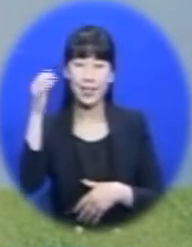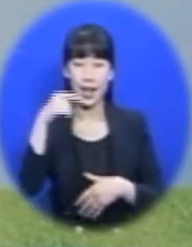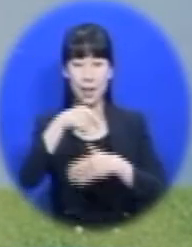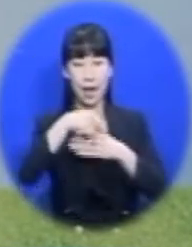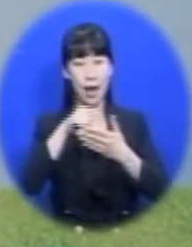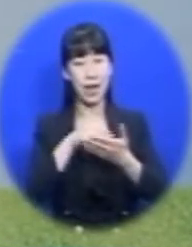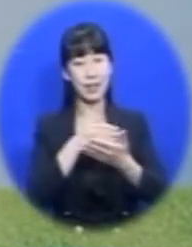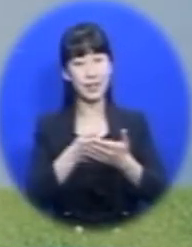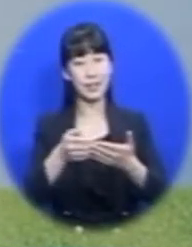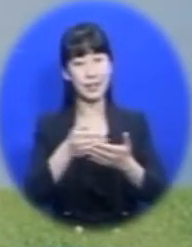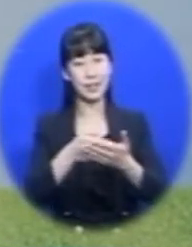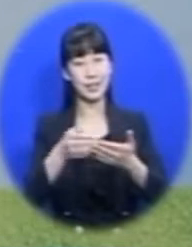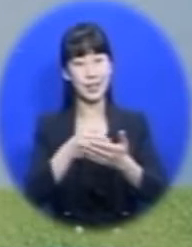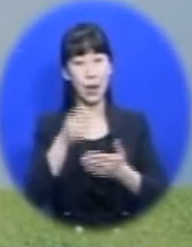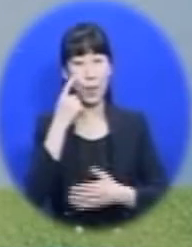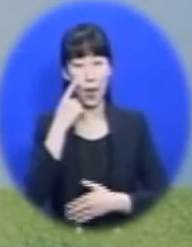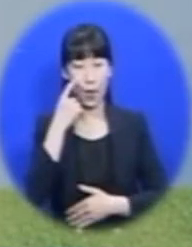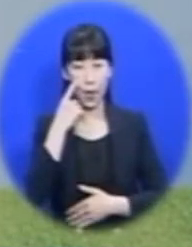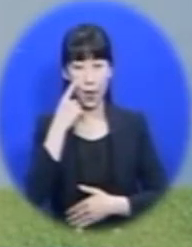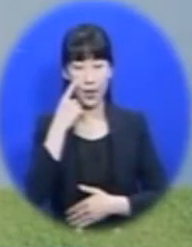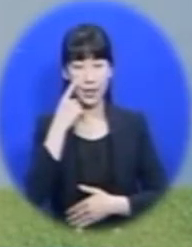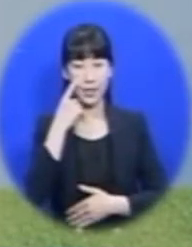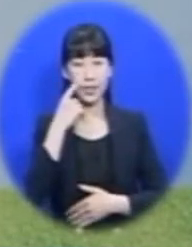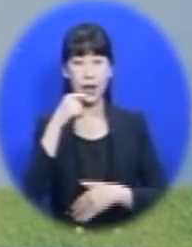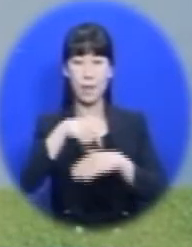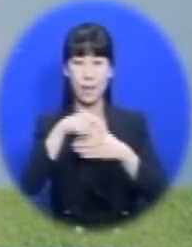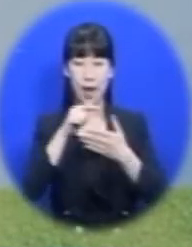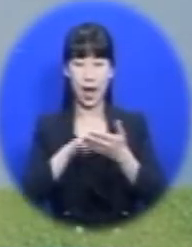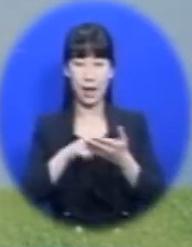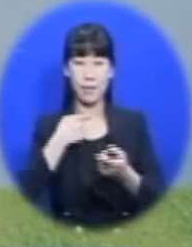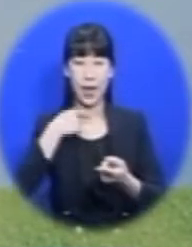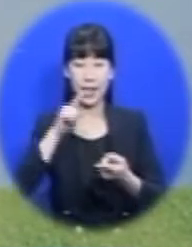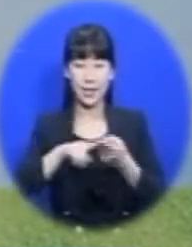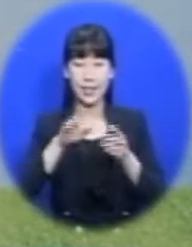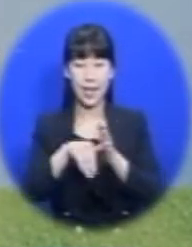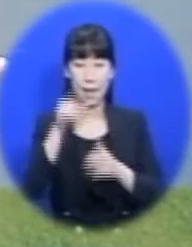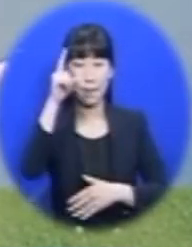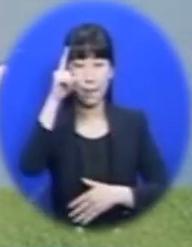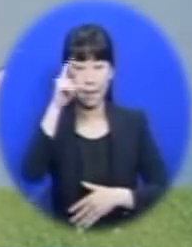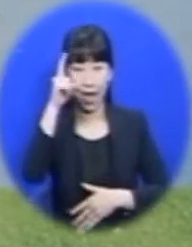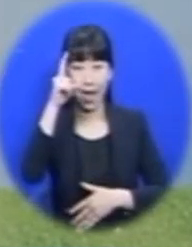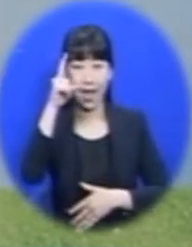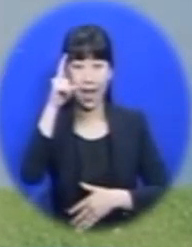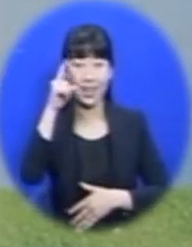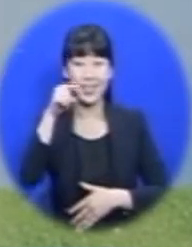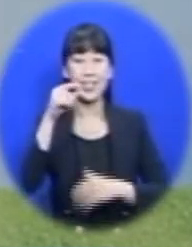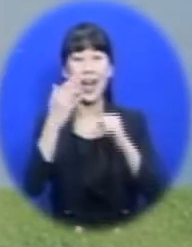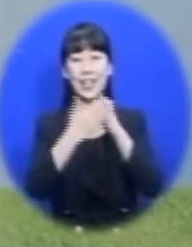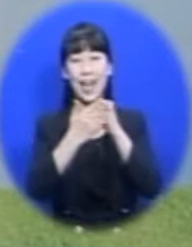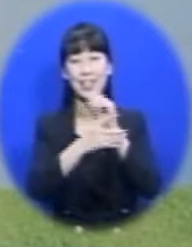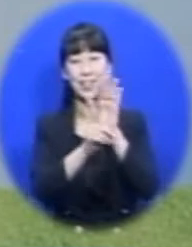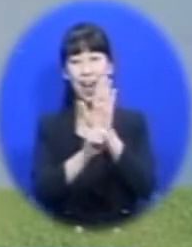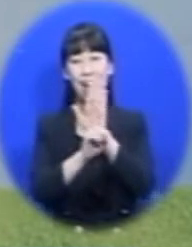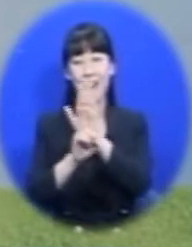어떤 결정적인 순간에 사진을 셔터를 누르는 거예요. 그리고 그 작품들이 전시되어져